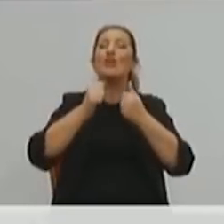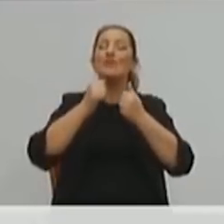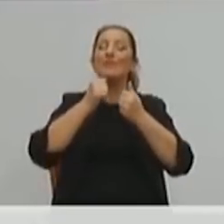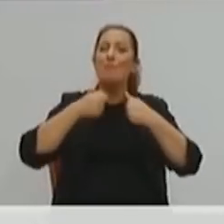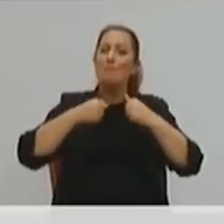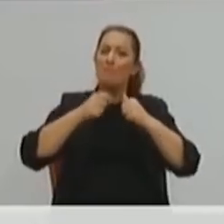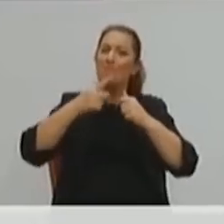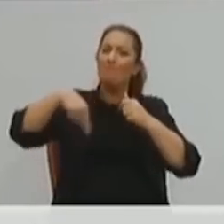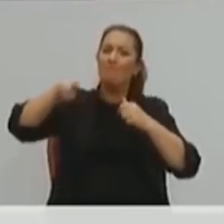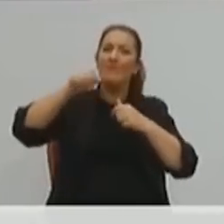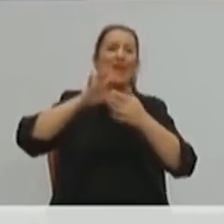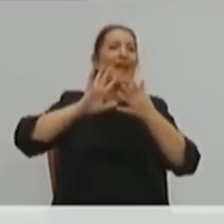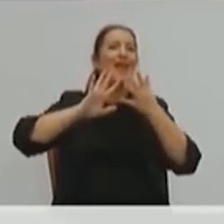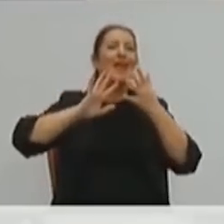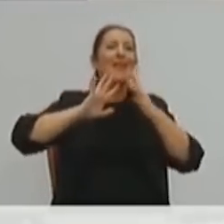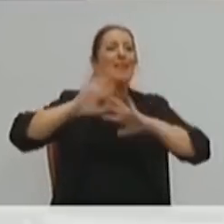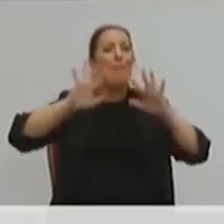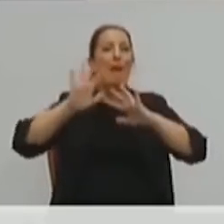olarak düşünülmüş.